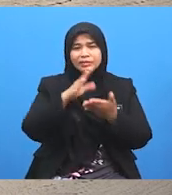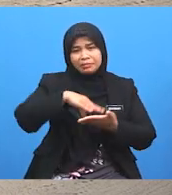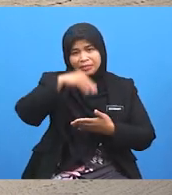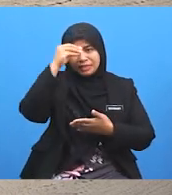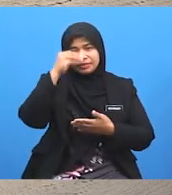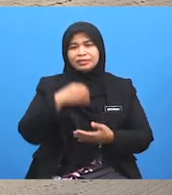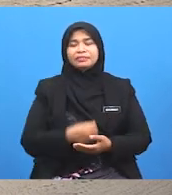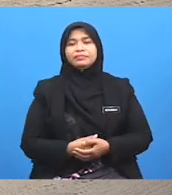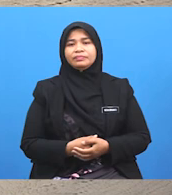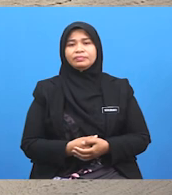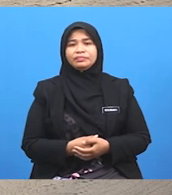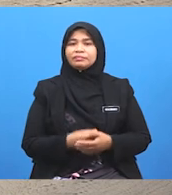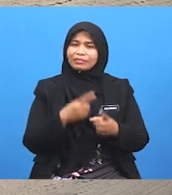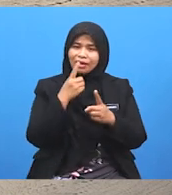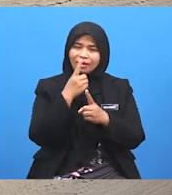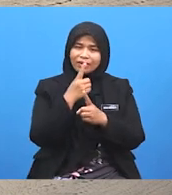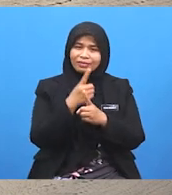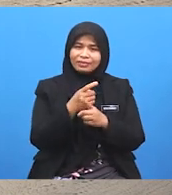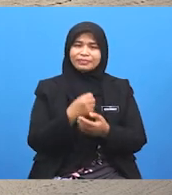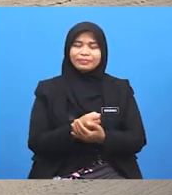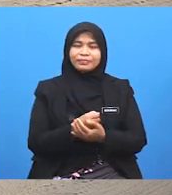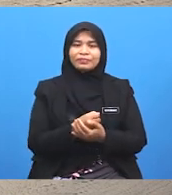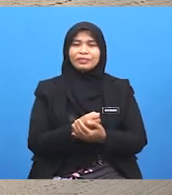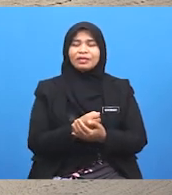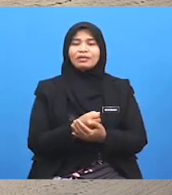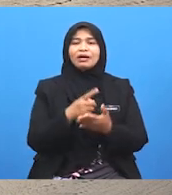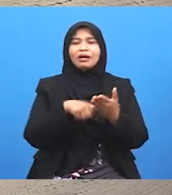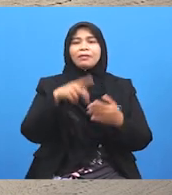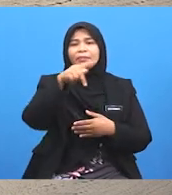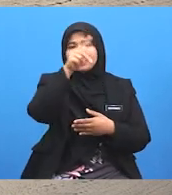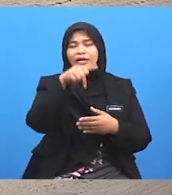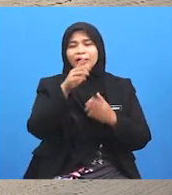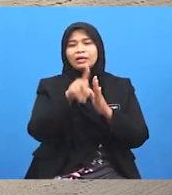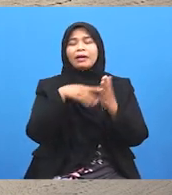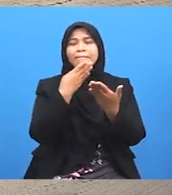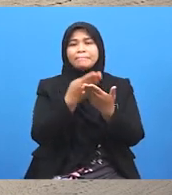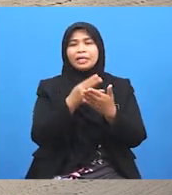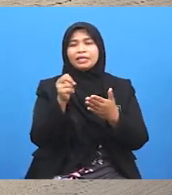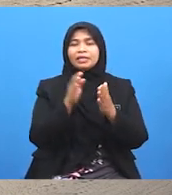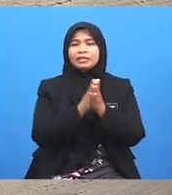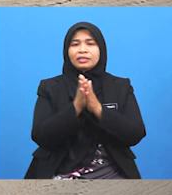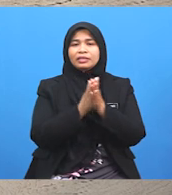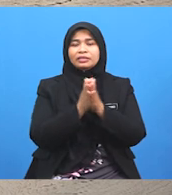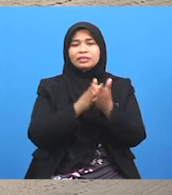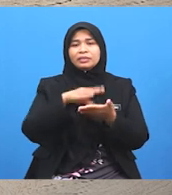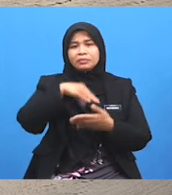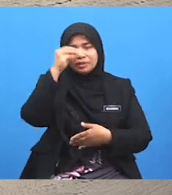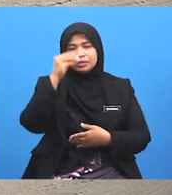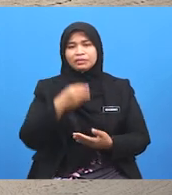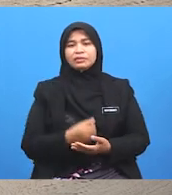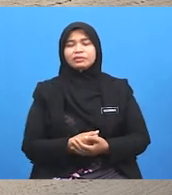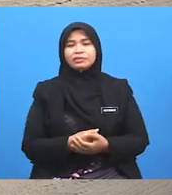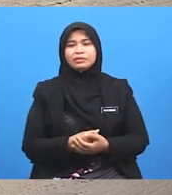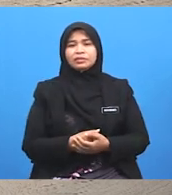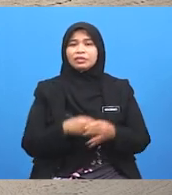cikgu. Betul, Mira. Apakah kebaikan rajin belajar? Murid-murid